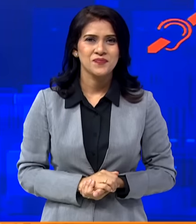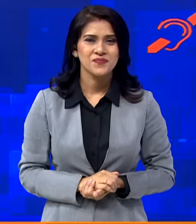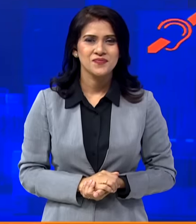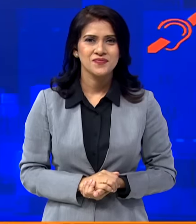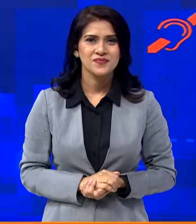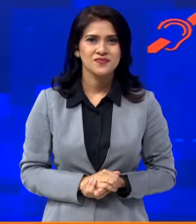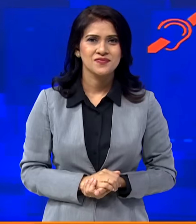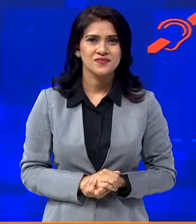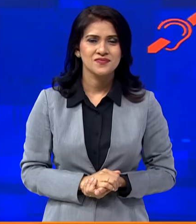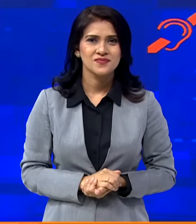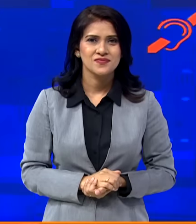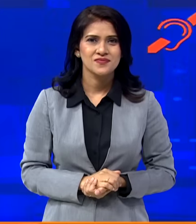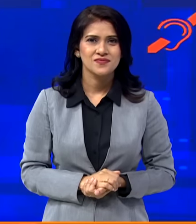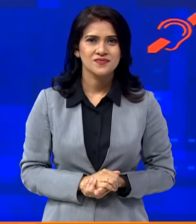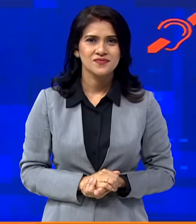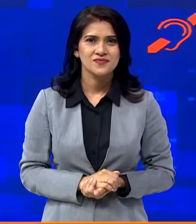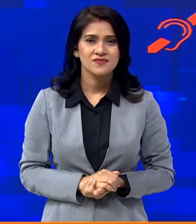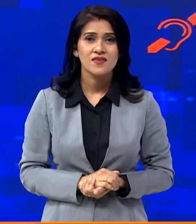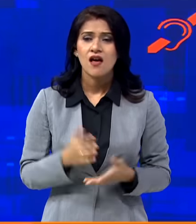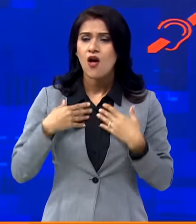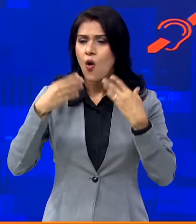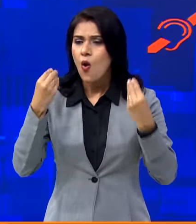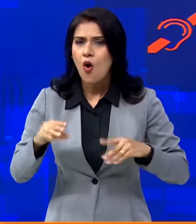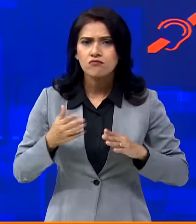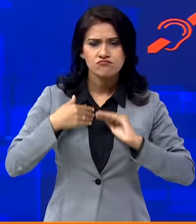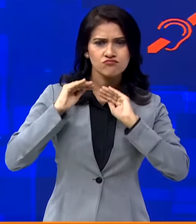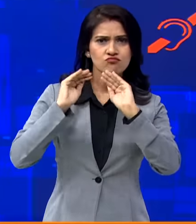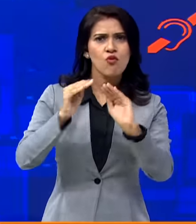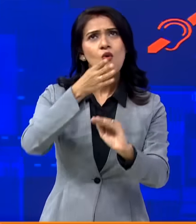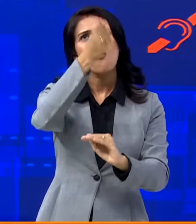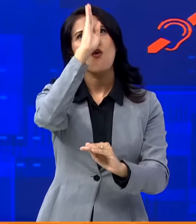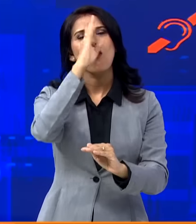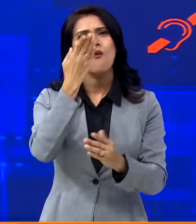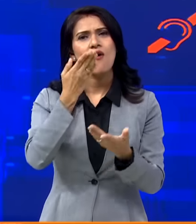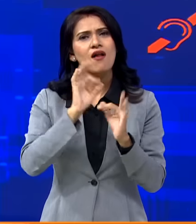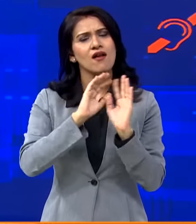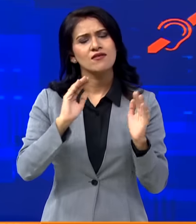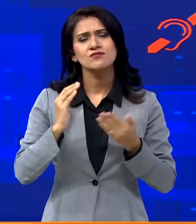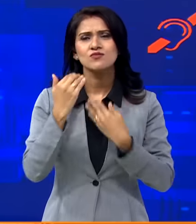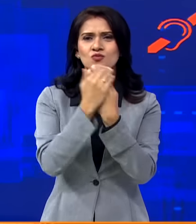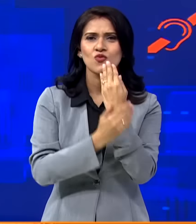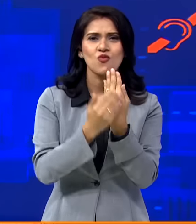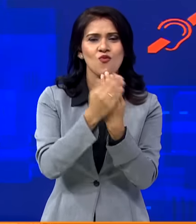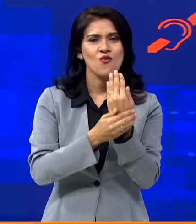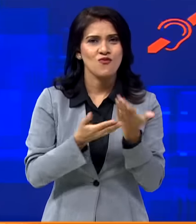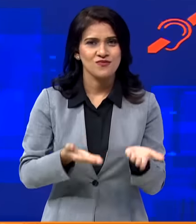हैं सहारा बेसहारों का खुदा के वो दुलारे